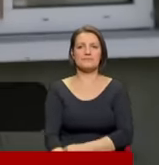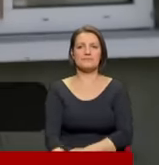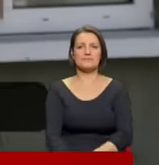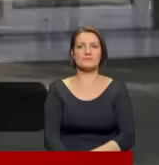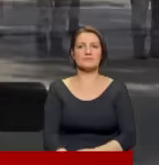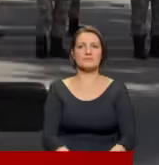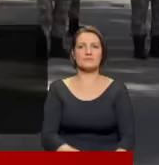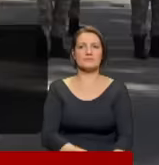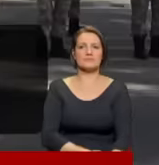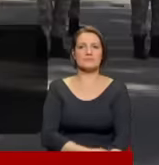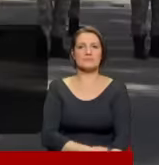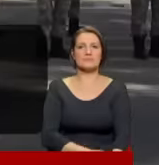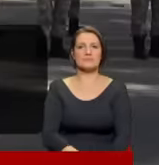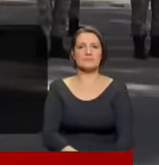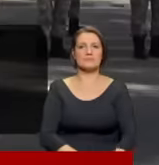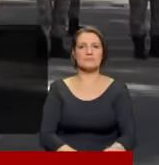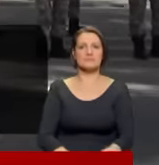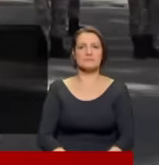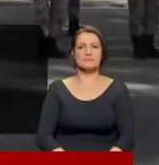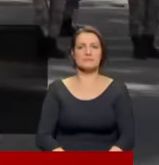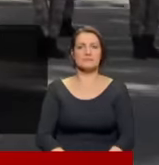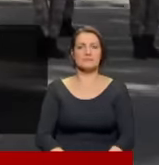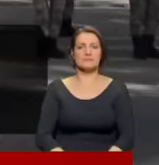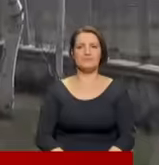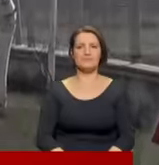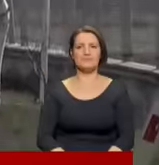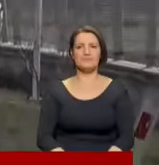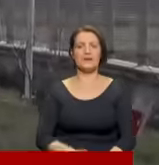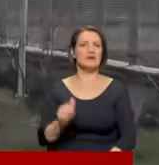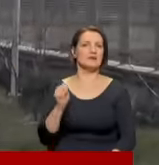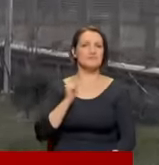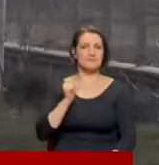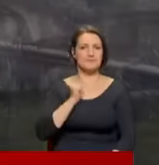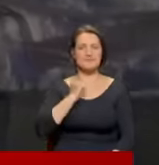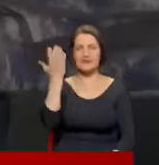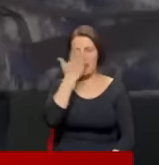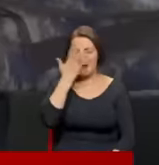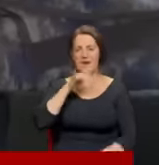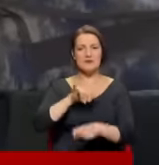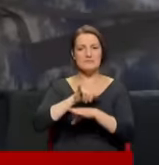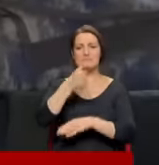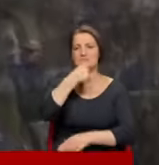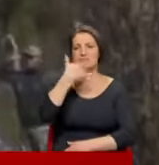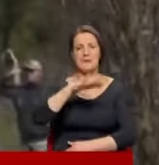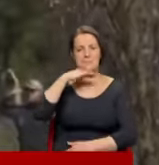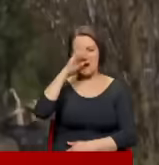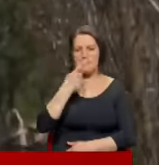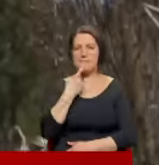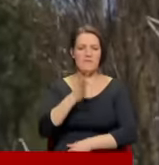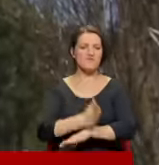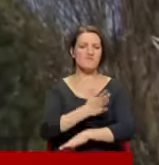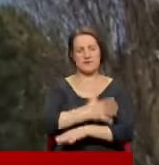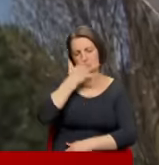ailelerimizden uzakta olabiliriz. Bayramınız kutlu olsun. Sağ ol! Mehmetçik de karada, havada, denizde bayram demeden